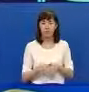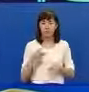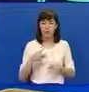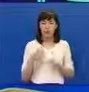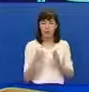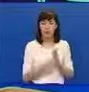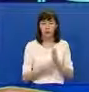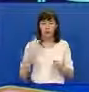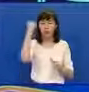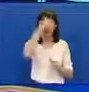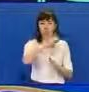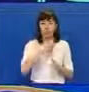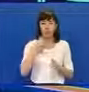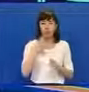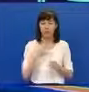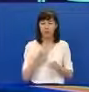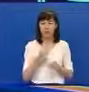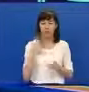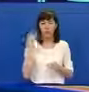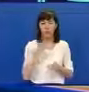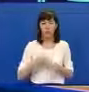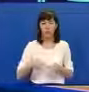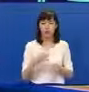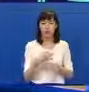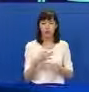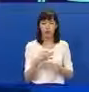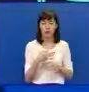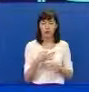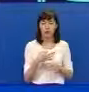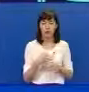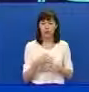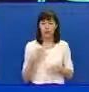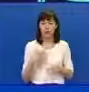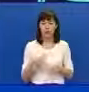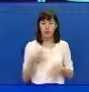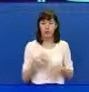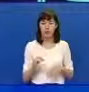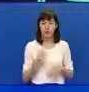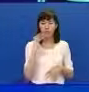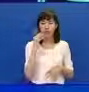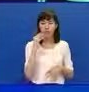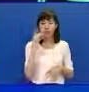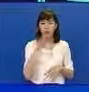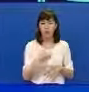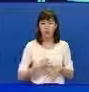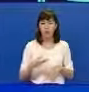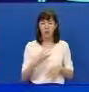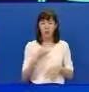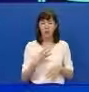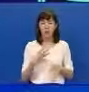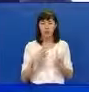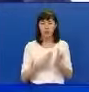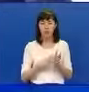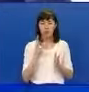2010 жылда осы оңтүстік облыстар, оңтүстік Қазақстан, Жамбыл және Алматы облысы 95%-ға жету